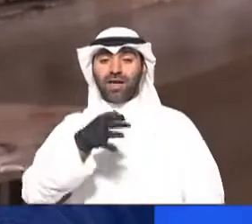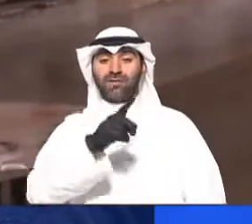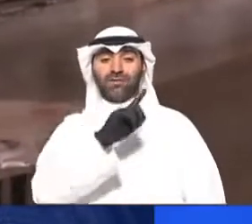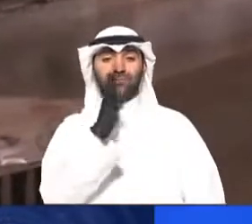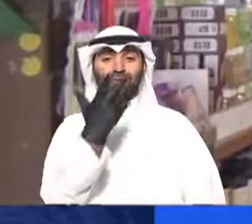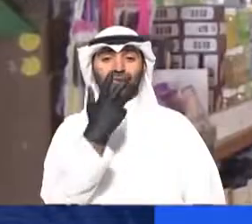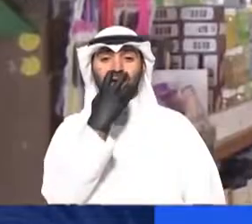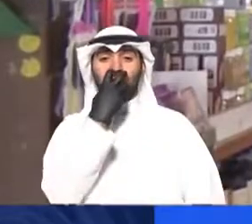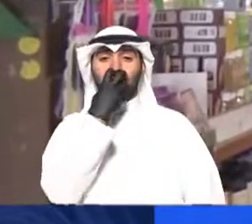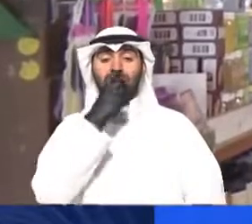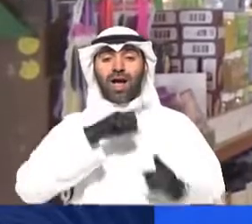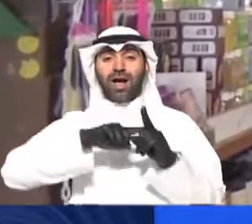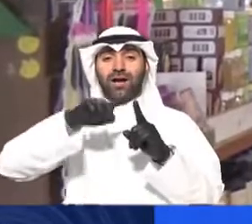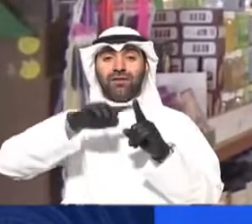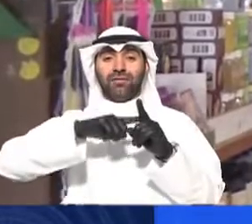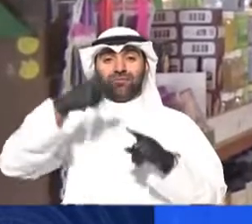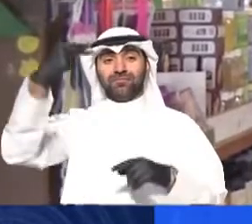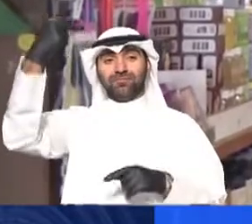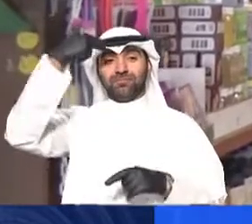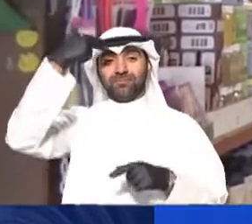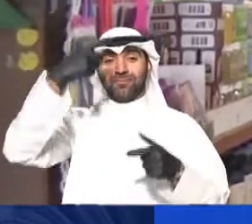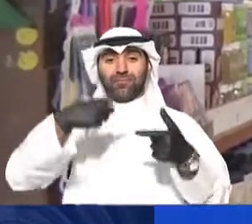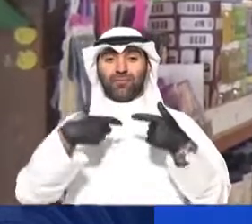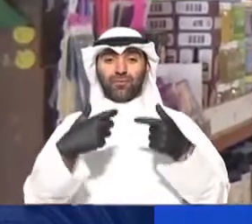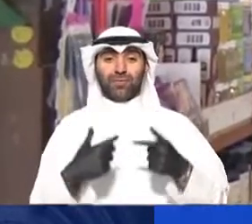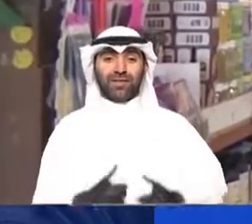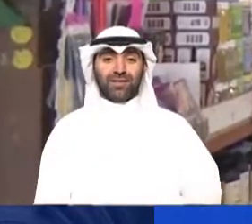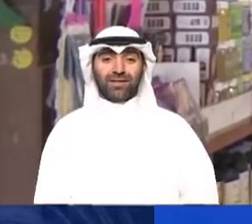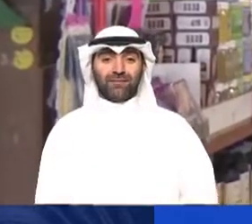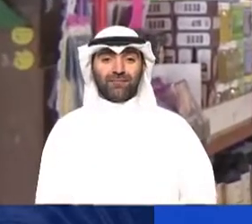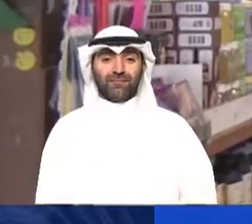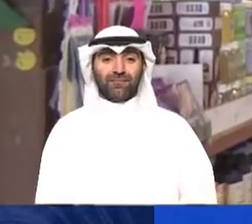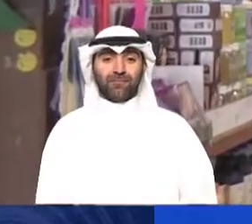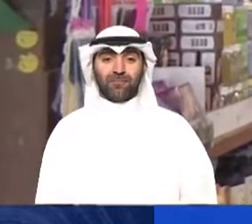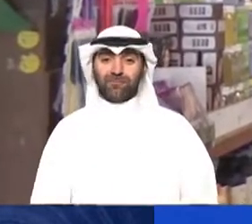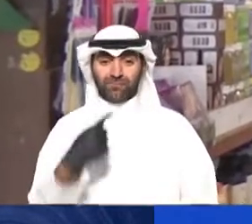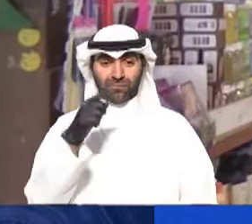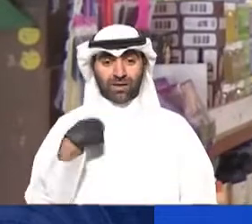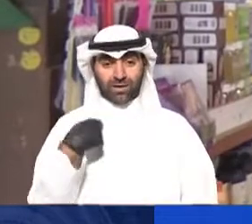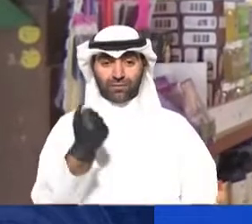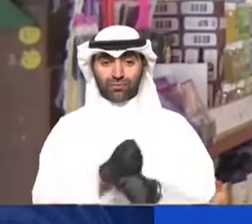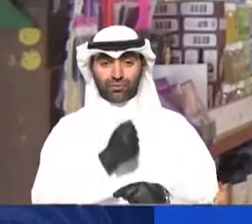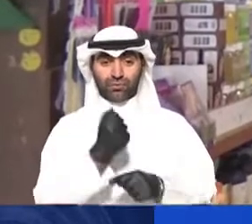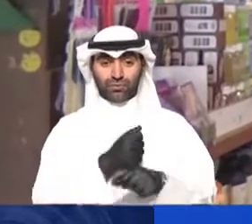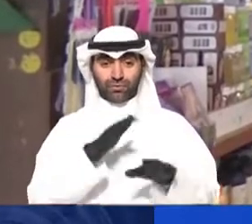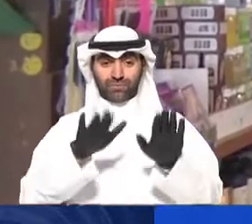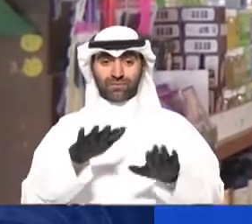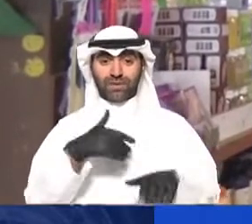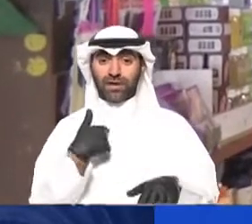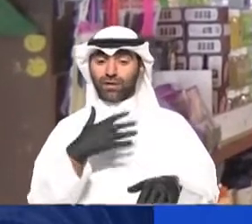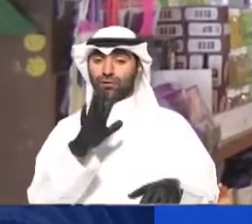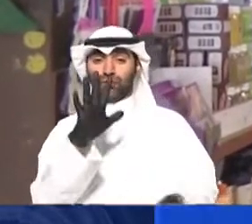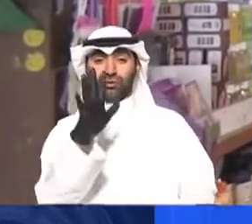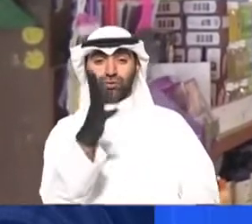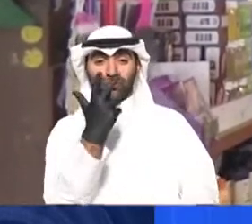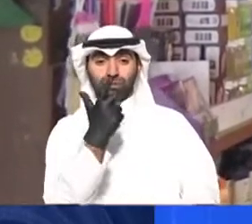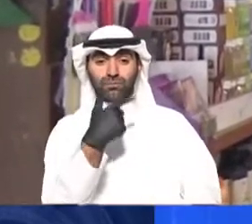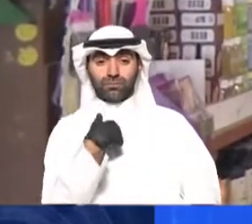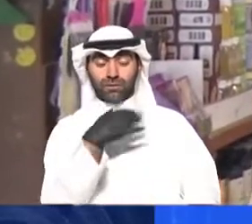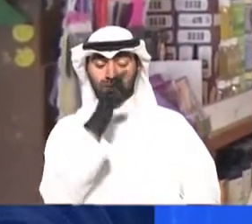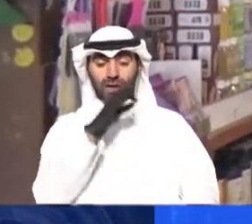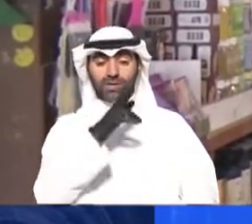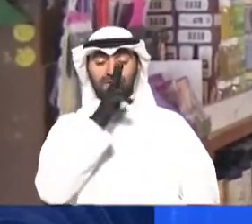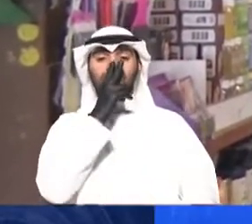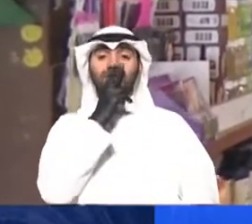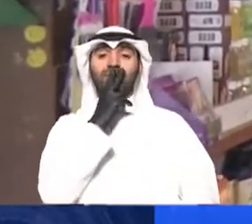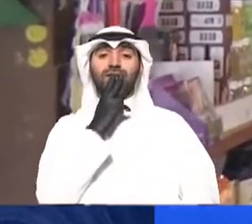السوق. طبعا احنا كدورنا تنظيف السوق، اول شيء تنظيم البسطات من المواد الفواكه اللي تنزل لا